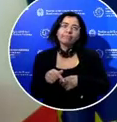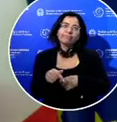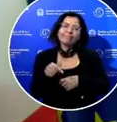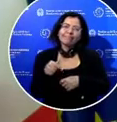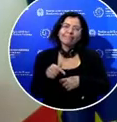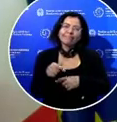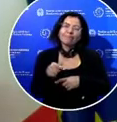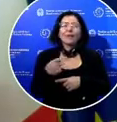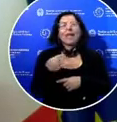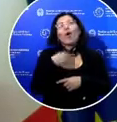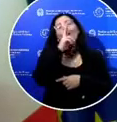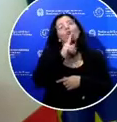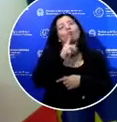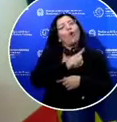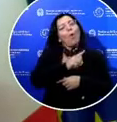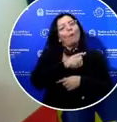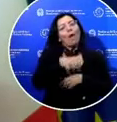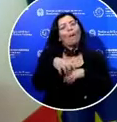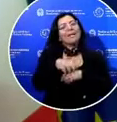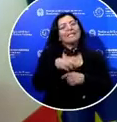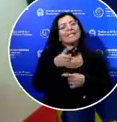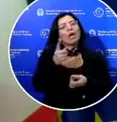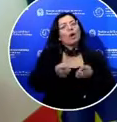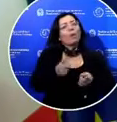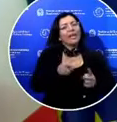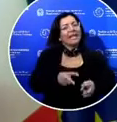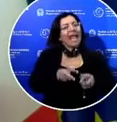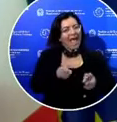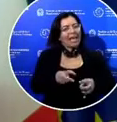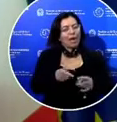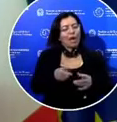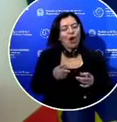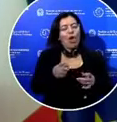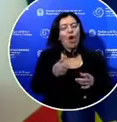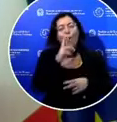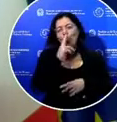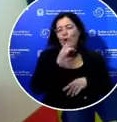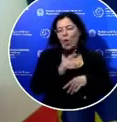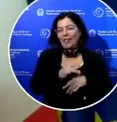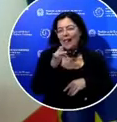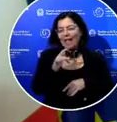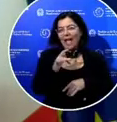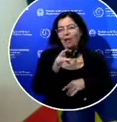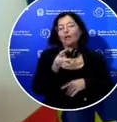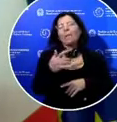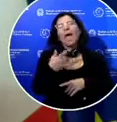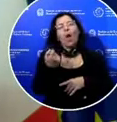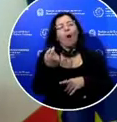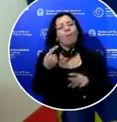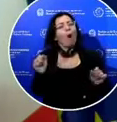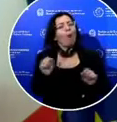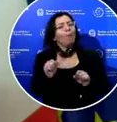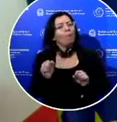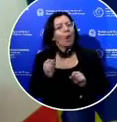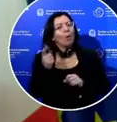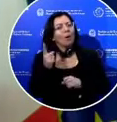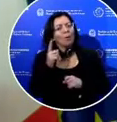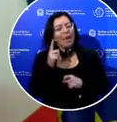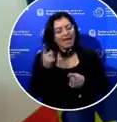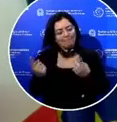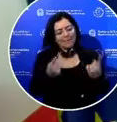rispetto al ruolo appunto del Ministero delle Politiche Agricole, ma qualche parola rispetto invece a ciò che stiamo affrontando,